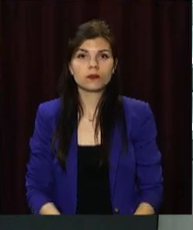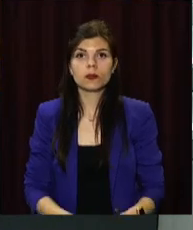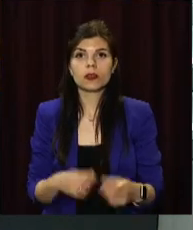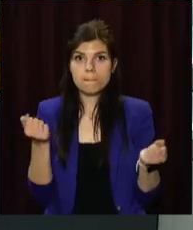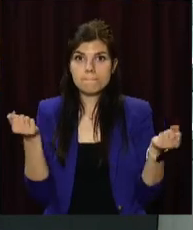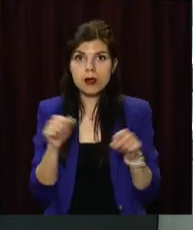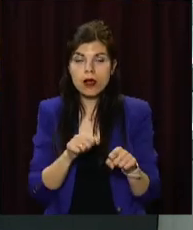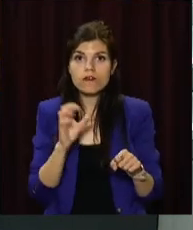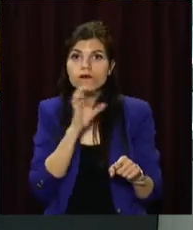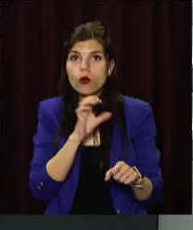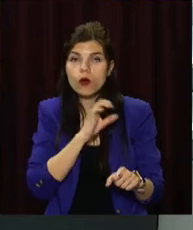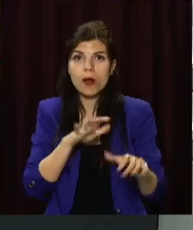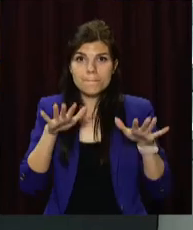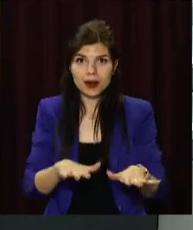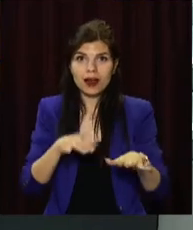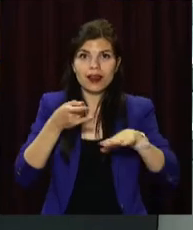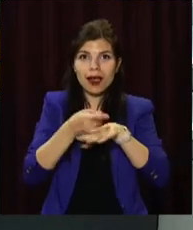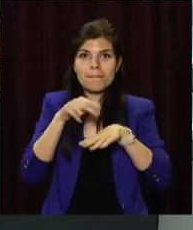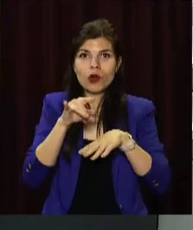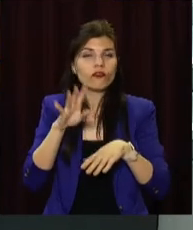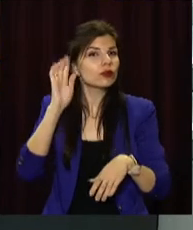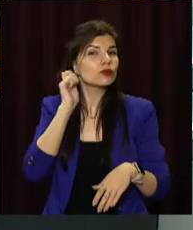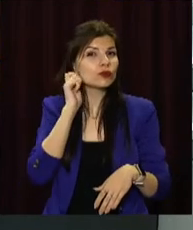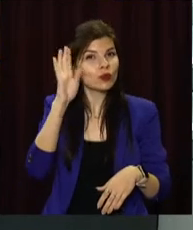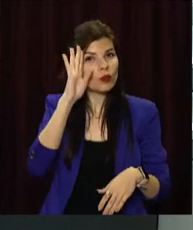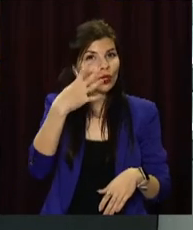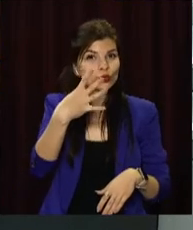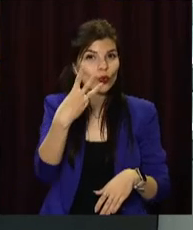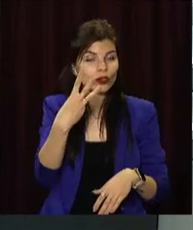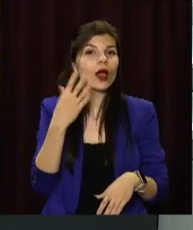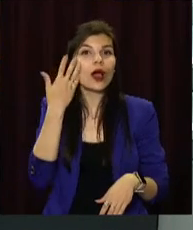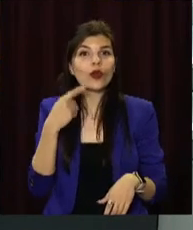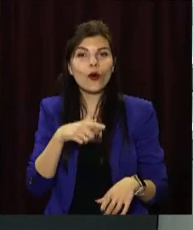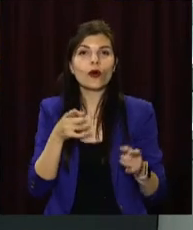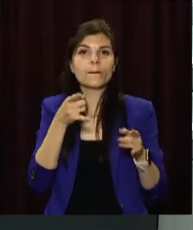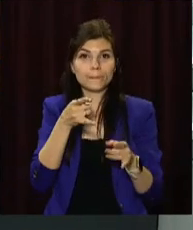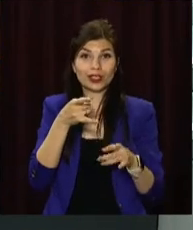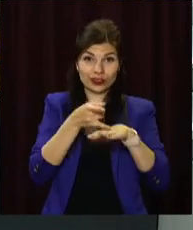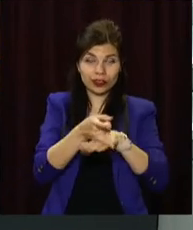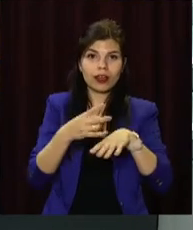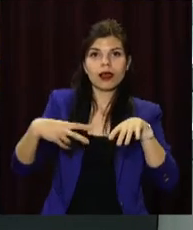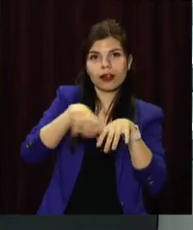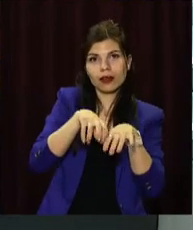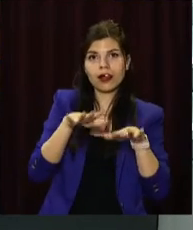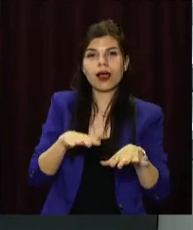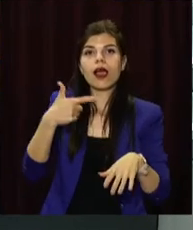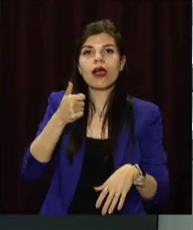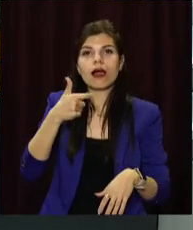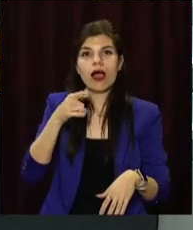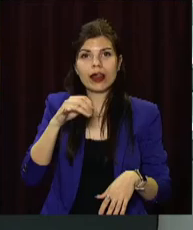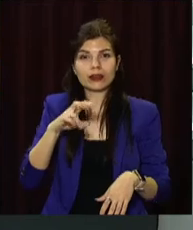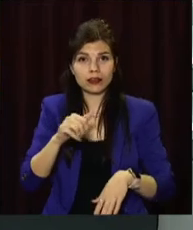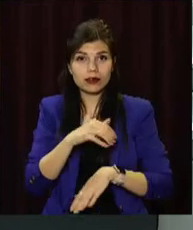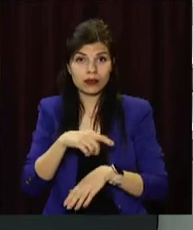Пограбували прямо на парковці. У Дніпрі обікрали 43-річного чоловіка, коли він сидів у припаркованій автівці на проспекті Гагаріна.